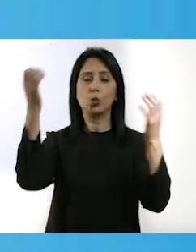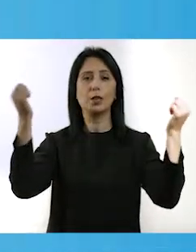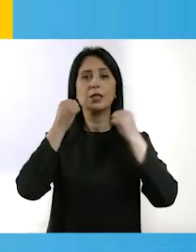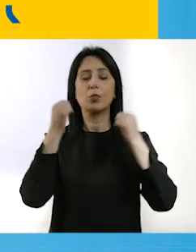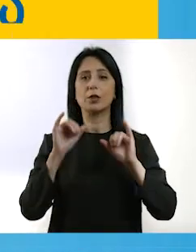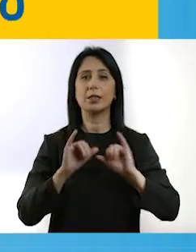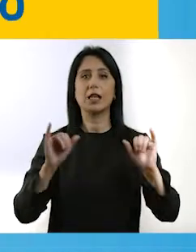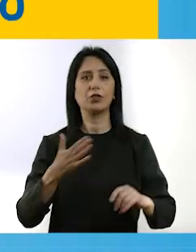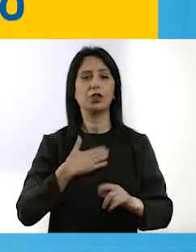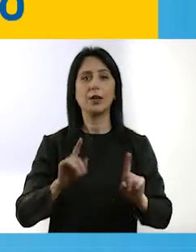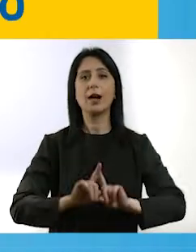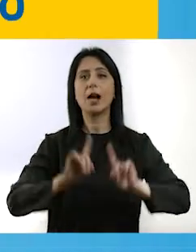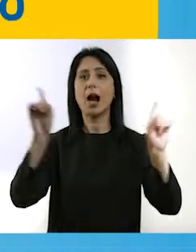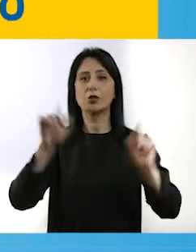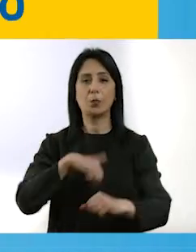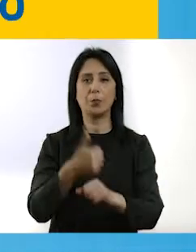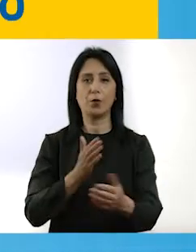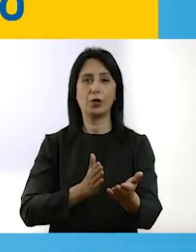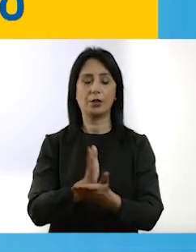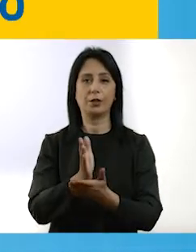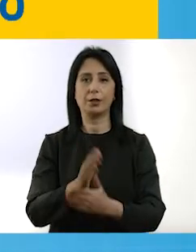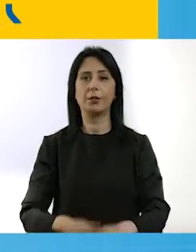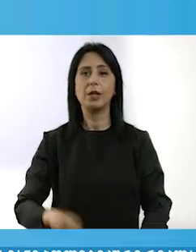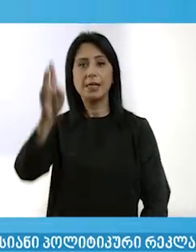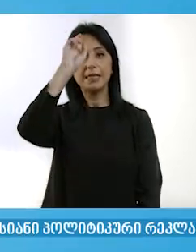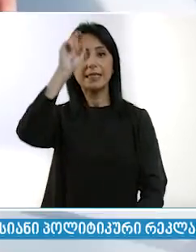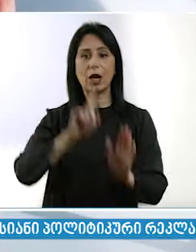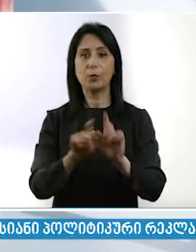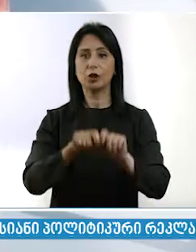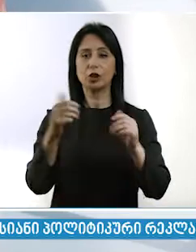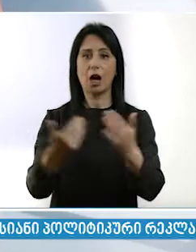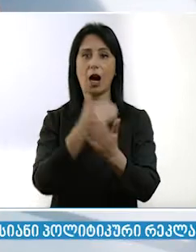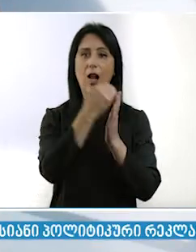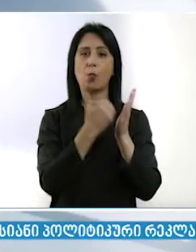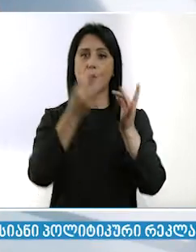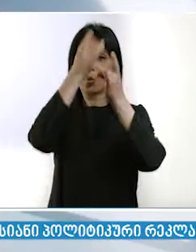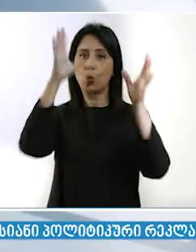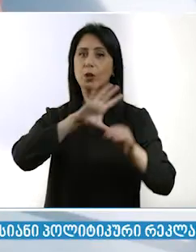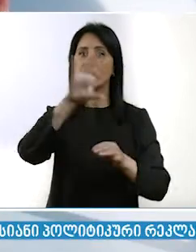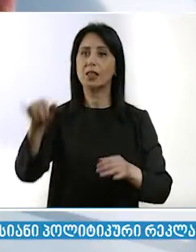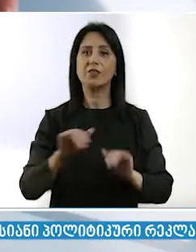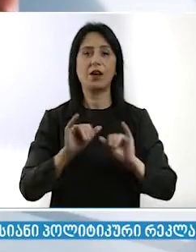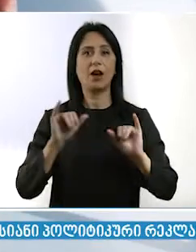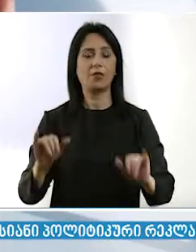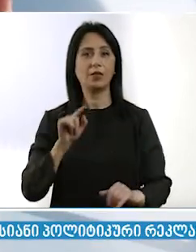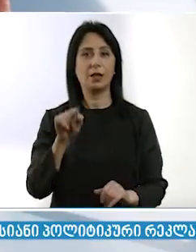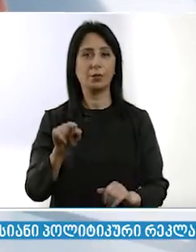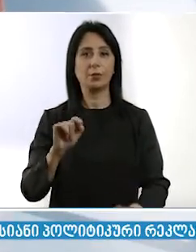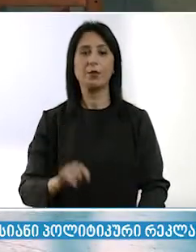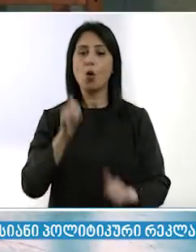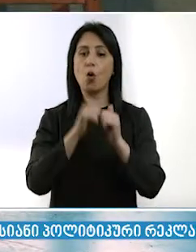Culturisa da sportis განვითარება ჩვენი განსაკუთრებული პრიორიტეტია. Სახელმწიფო შექმნის ახალ პროგრამებს კულტურის ყველა დარგის